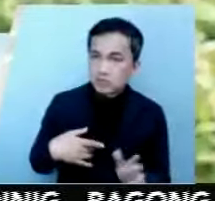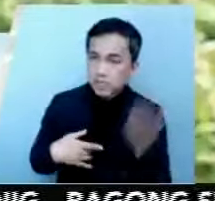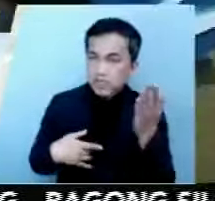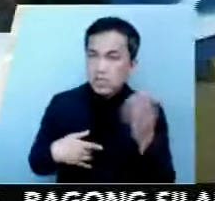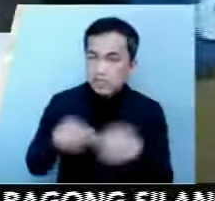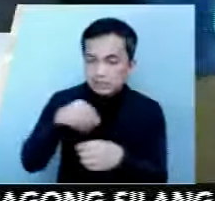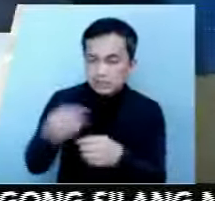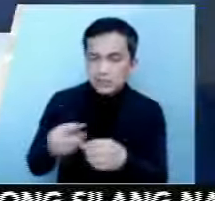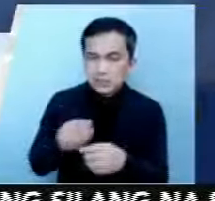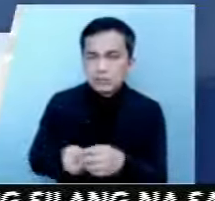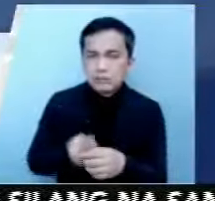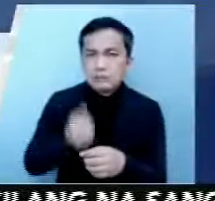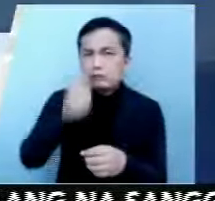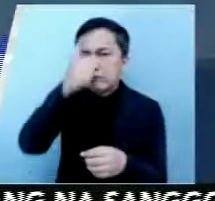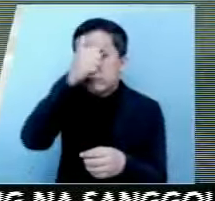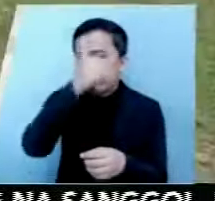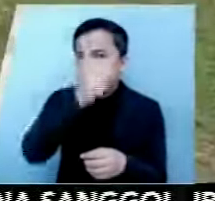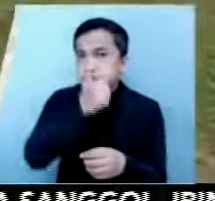na lang namin.